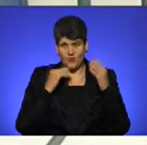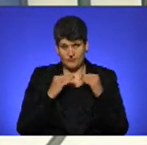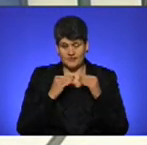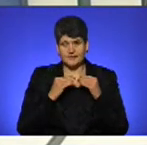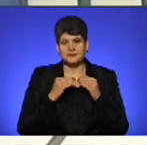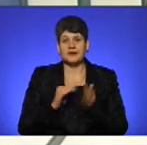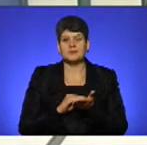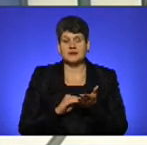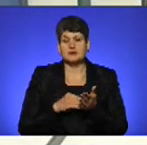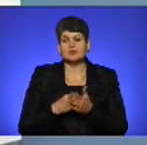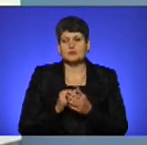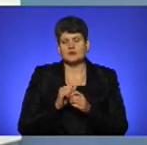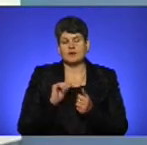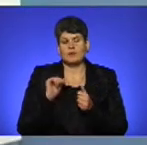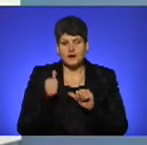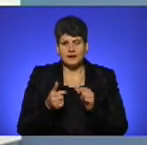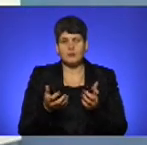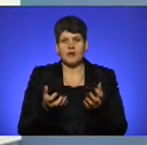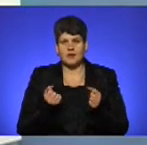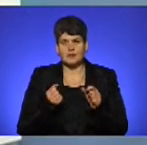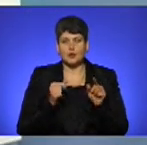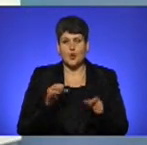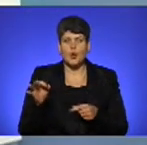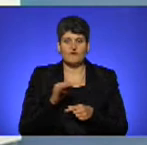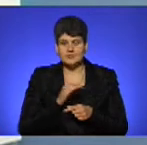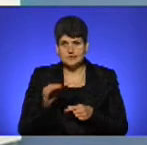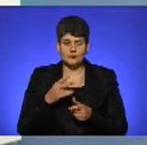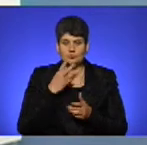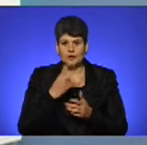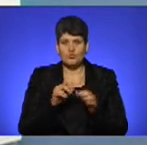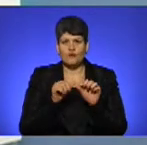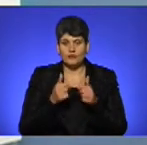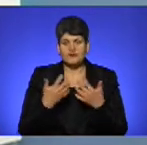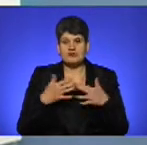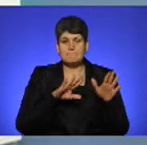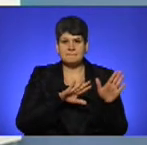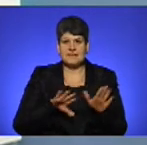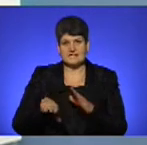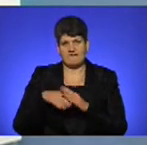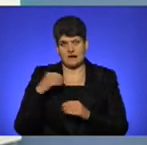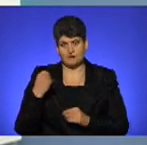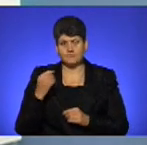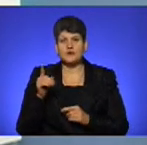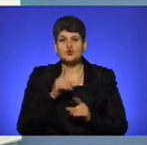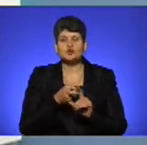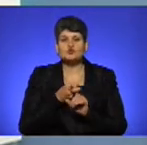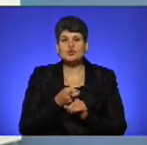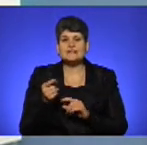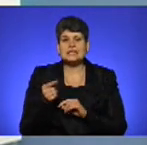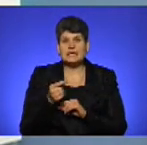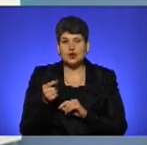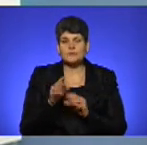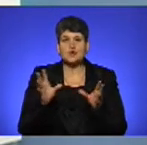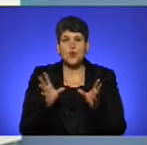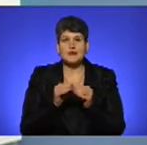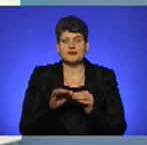бюджет можна було наперед, але вже його прийняти, офіційно презентувати, оформити, напевно, після виборів. Так, після що стосується Тернопільської